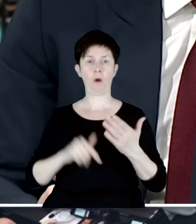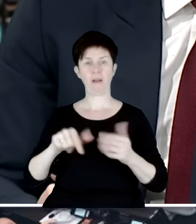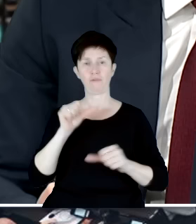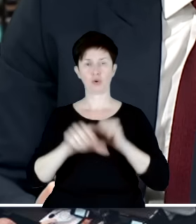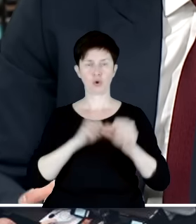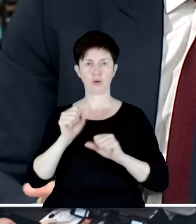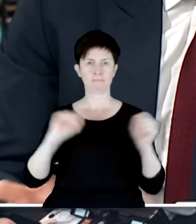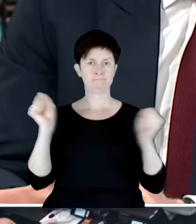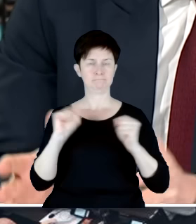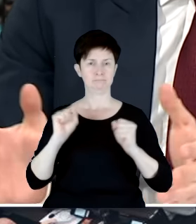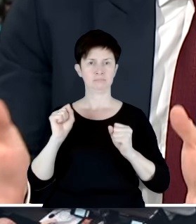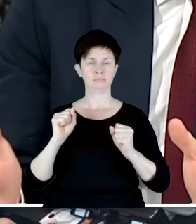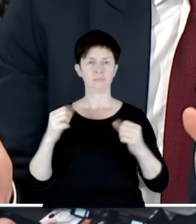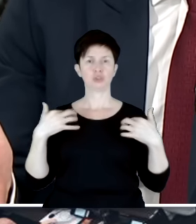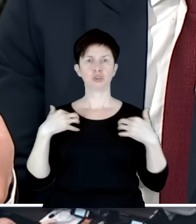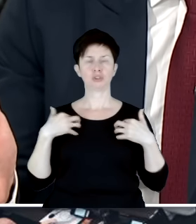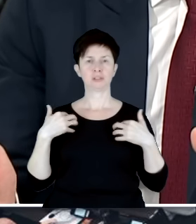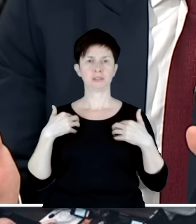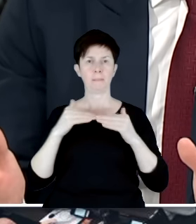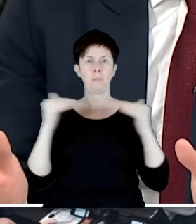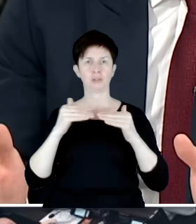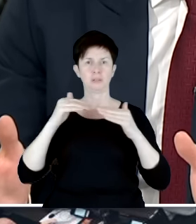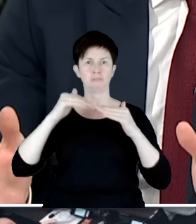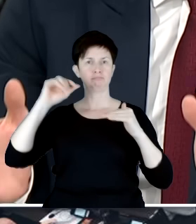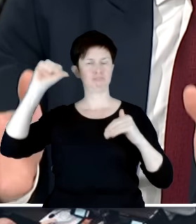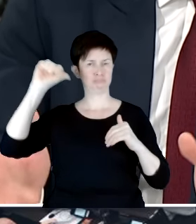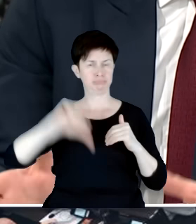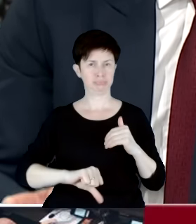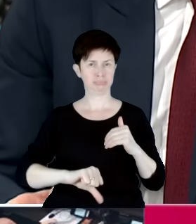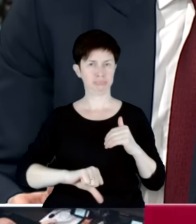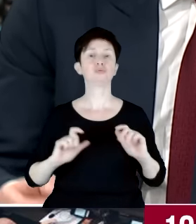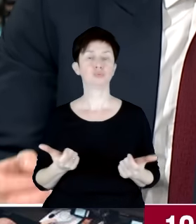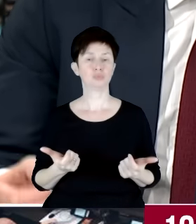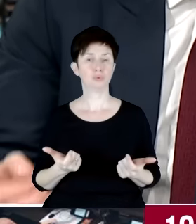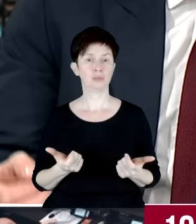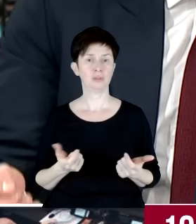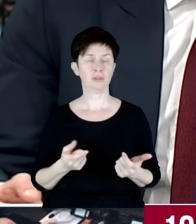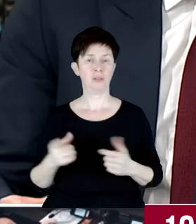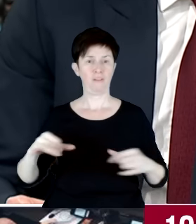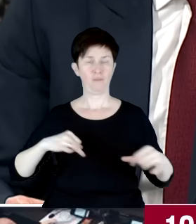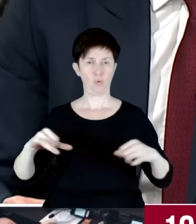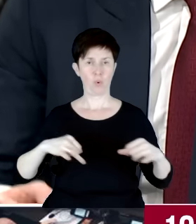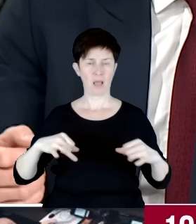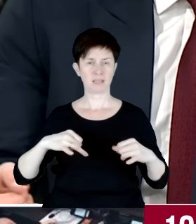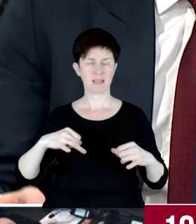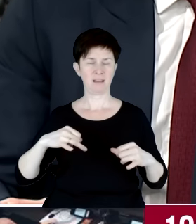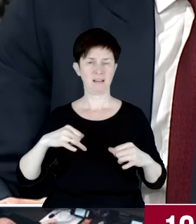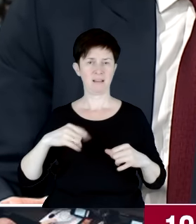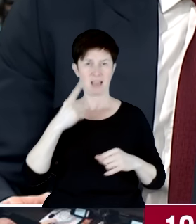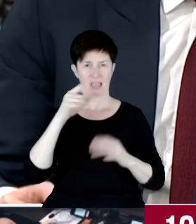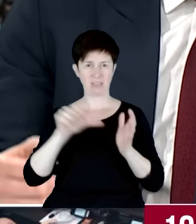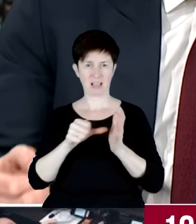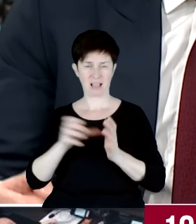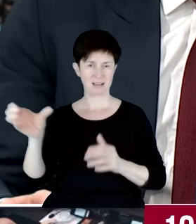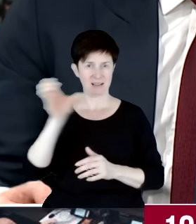to kandydaci, bo ja podejrzewam, że na pewno dzisiejsza władza nie wystawi jednego kandydata, bo każda formacja, która no, chce się liczyć w